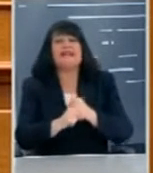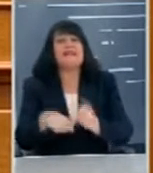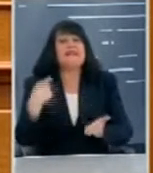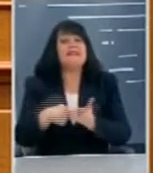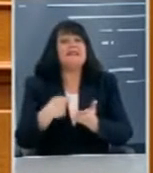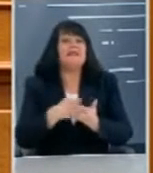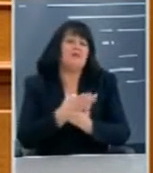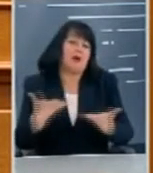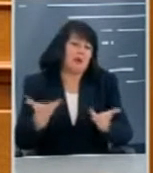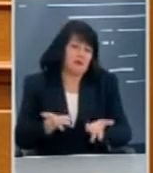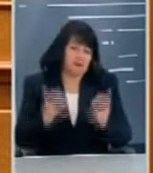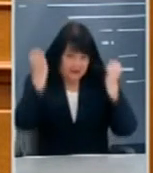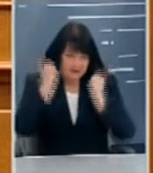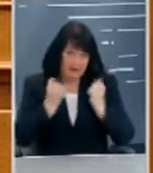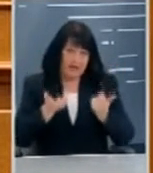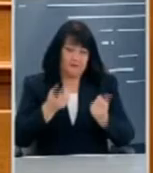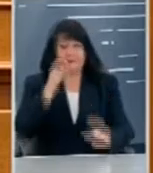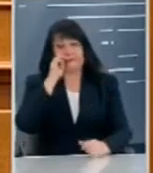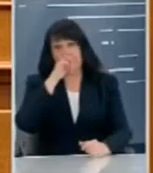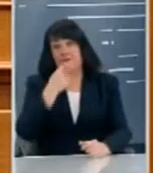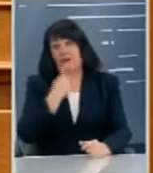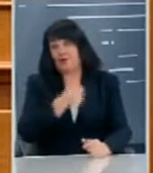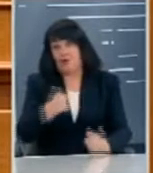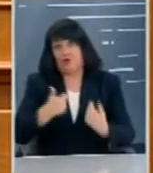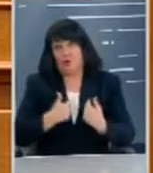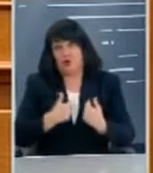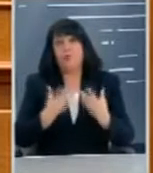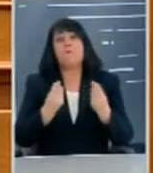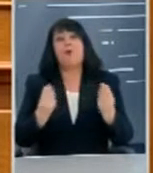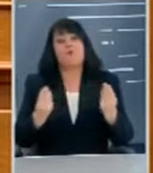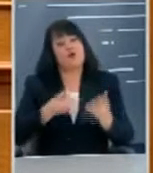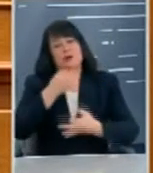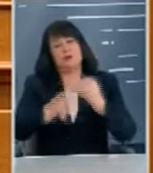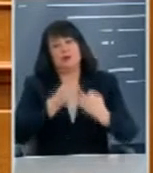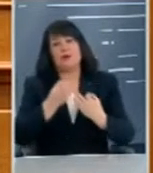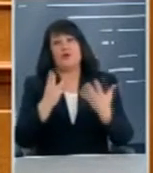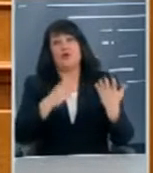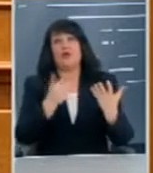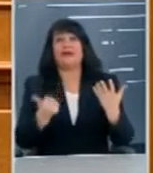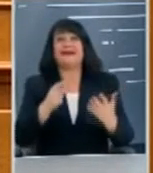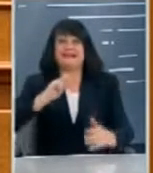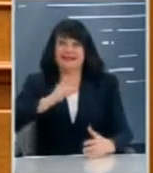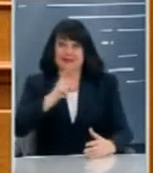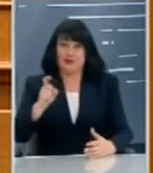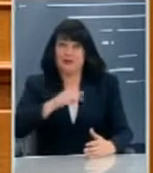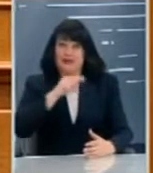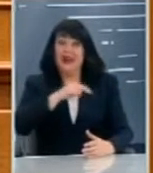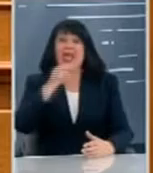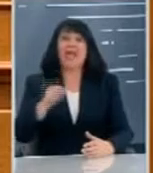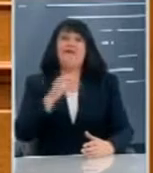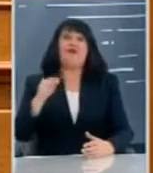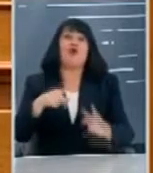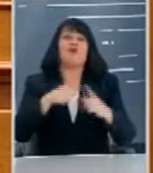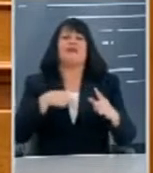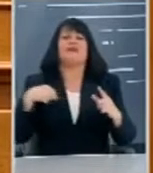είναι τεράστιο. Δεν το λέμε μόνο εμείς, το έχουν πει πολλοί άλλοι. 86 δισεκατομμύρια ευρώ το εκτιμά ο διοικητής της Τράπεζας